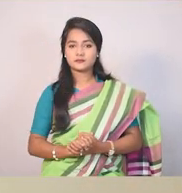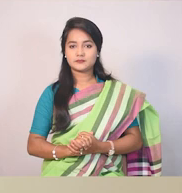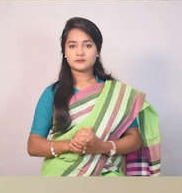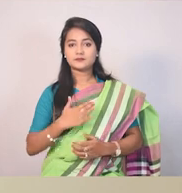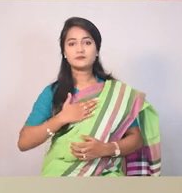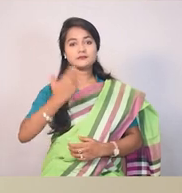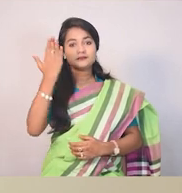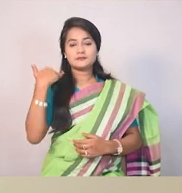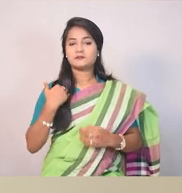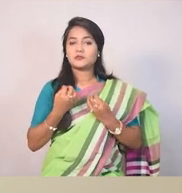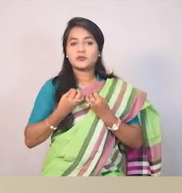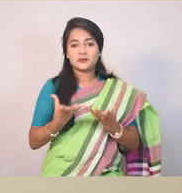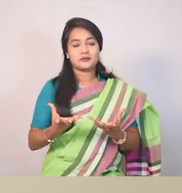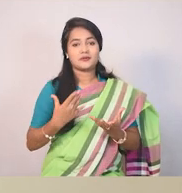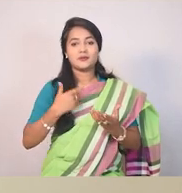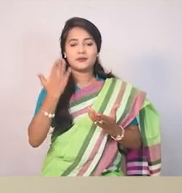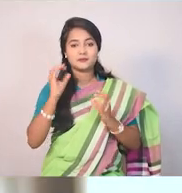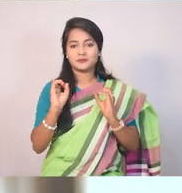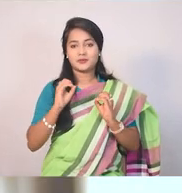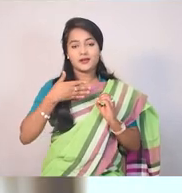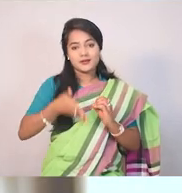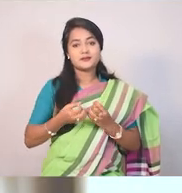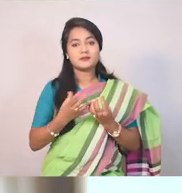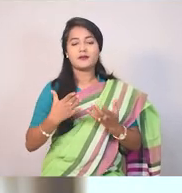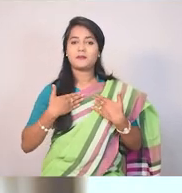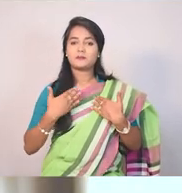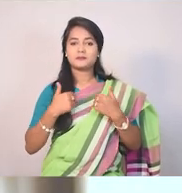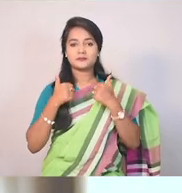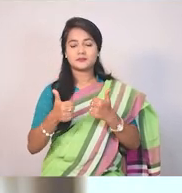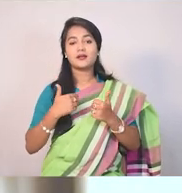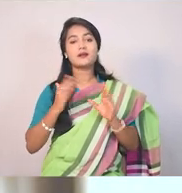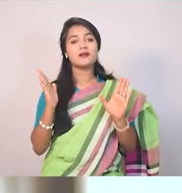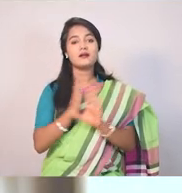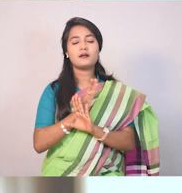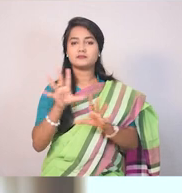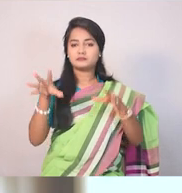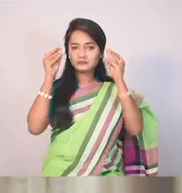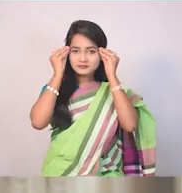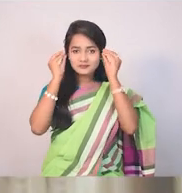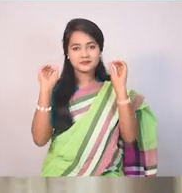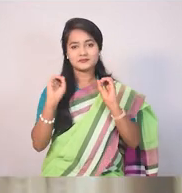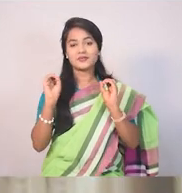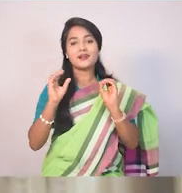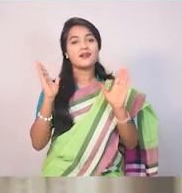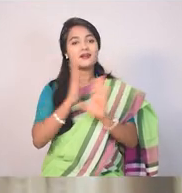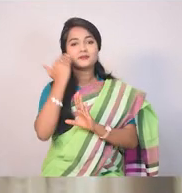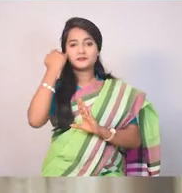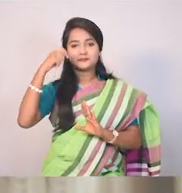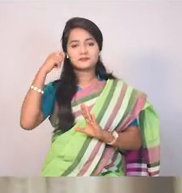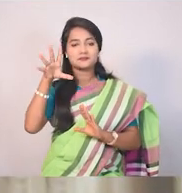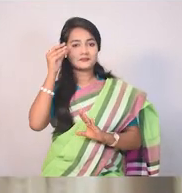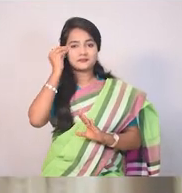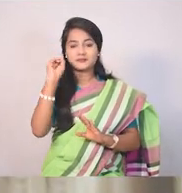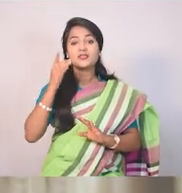আছে। অভিনয় কোনো সময় করি নাই, তো এই প্রথম তো মানে করলাম, মানে ভালো লাগছে আর কি অভিনয় করে। আমি আগে কিছুই পারতাম